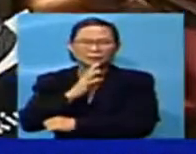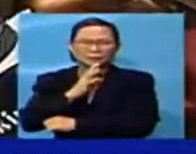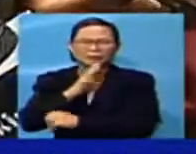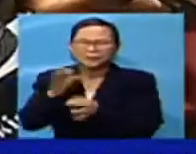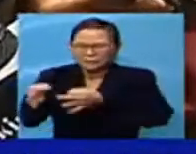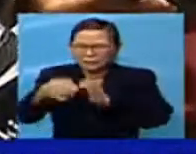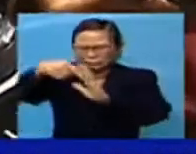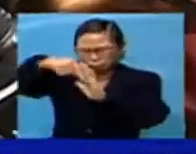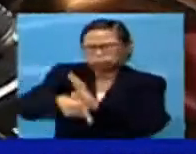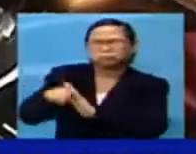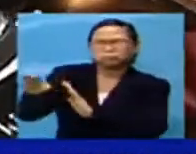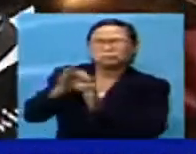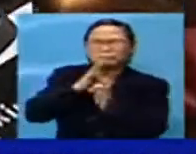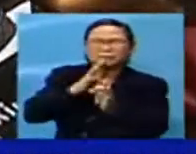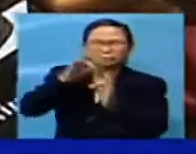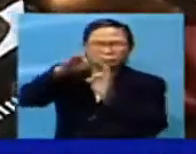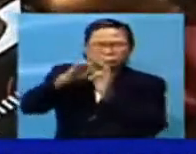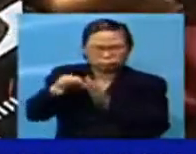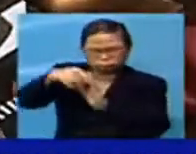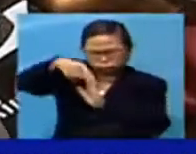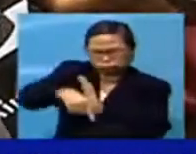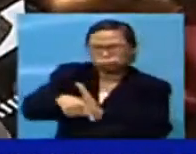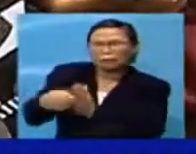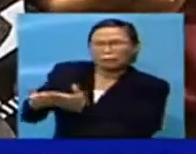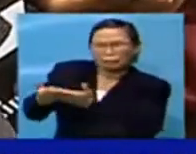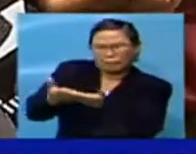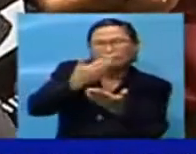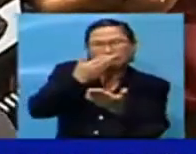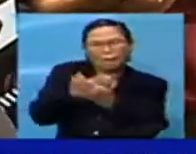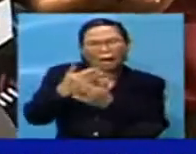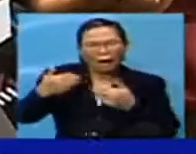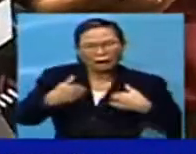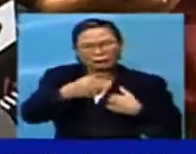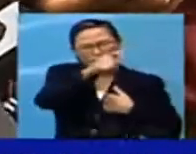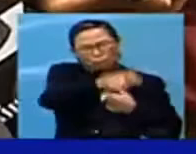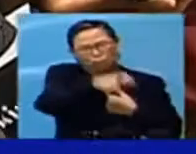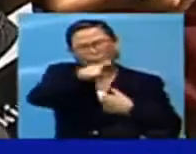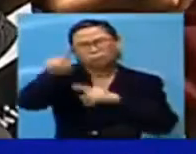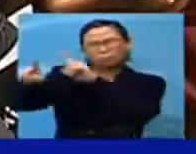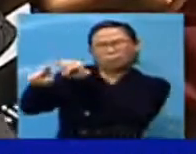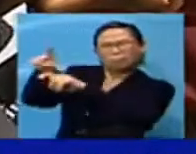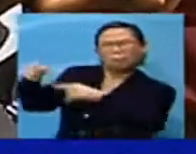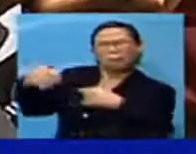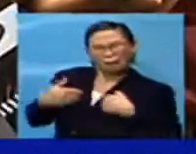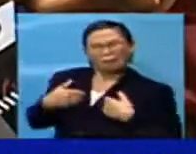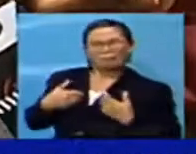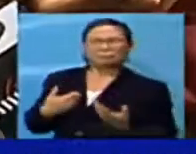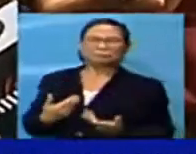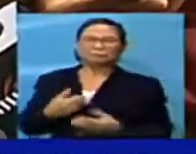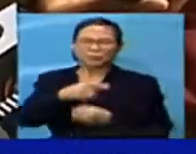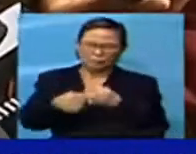dan saya fikir dia telah dapat membentangkan dengan baik walaupun ada pihak yang mungkin mempersoalkan